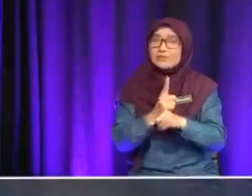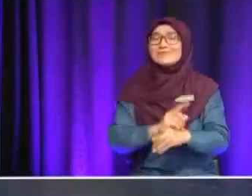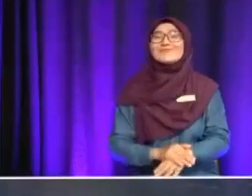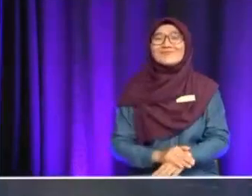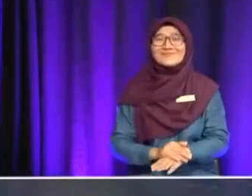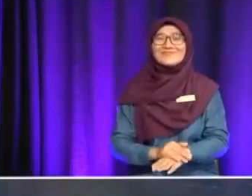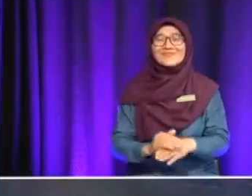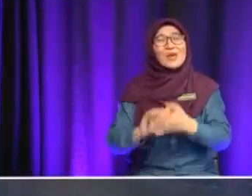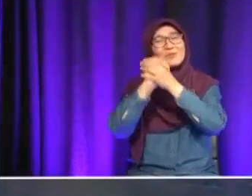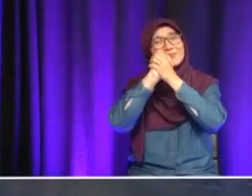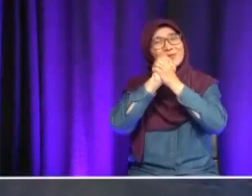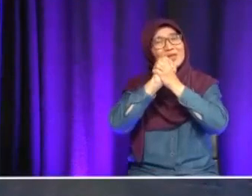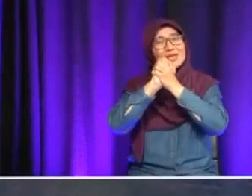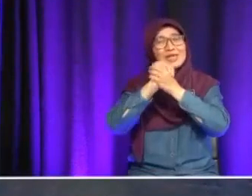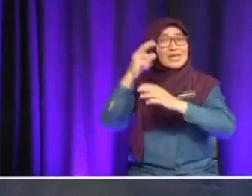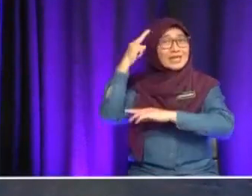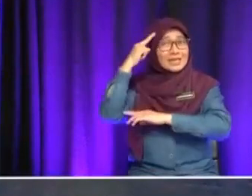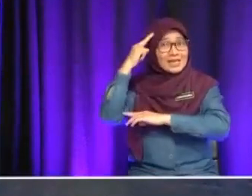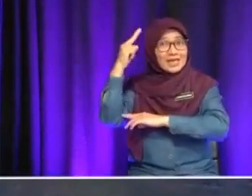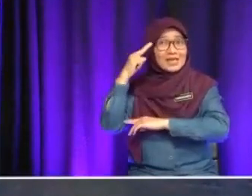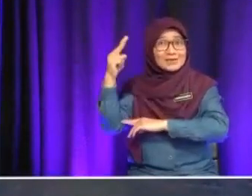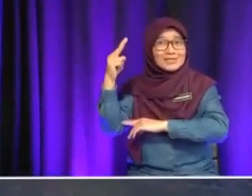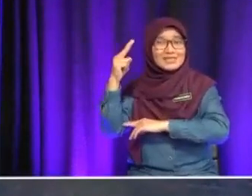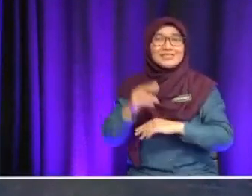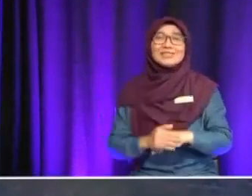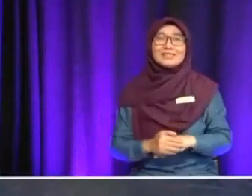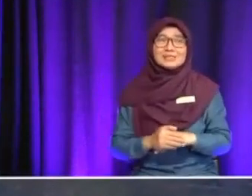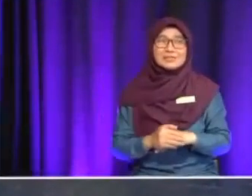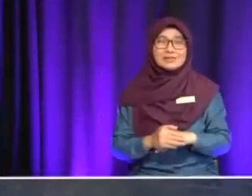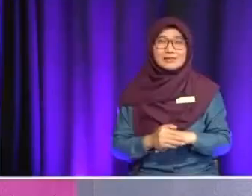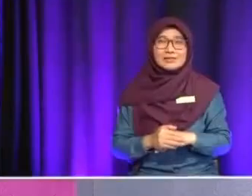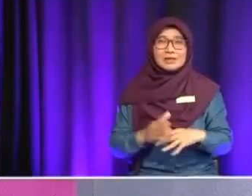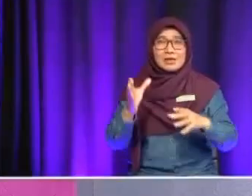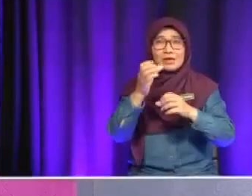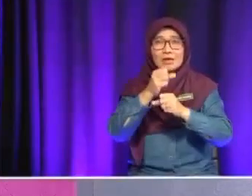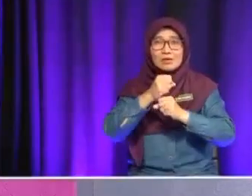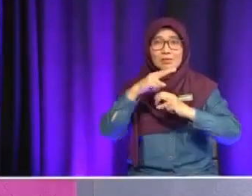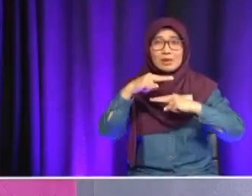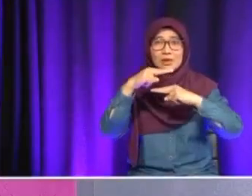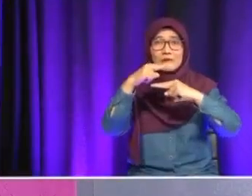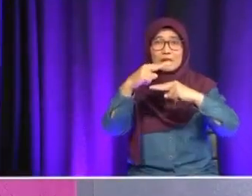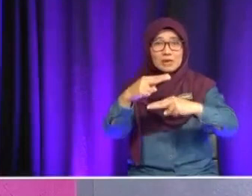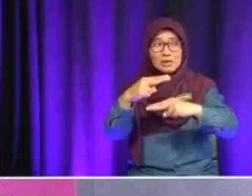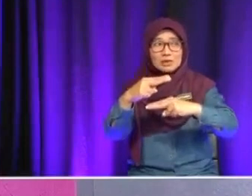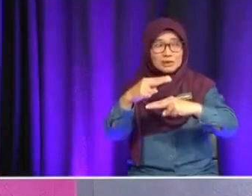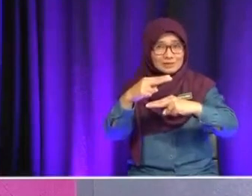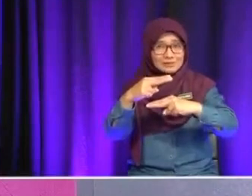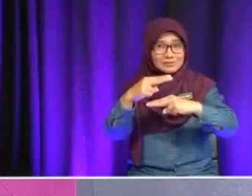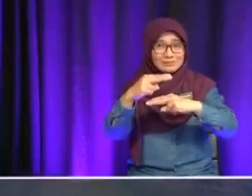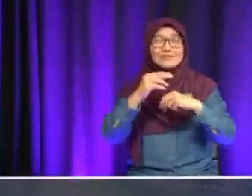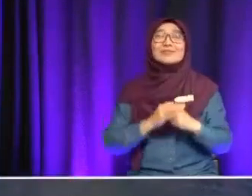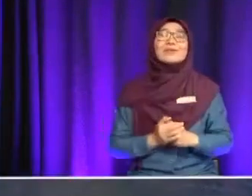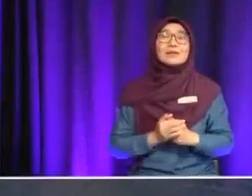tahniah Hafiz. Kita bagi ganjaran untuk Hafiz. Boleh Ustazah? Okey, boleh. Untuk Hafiz. Okey, tahniah. Okey, Ustazah. Okey,